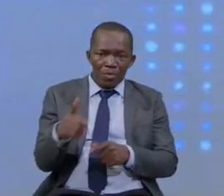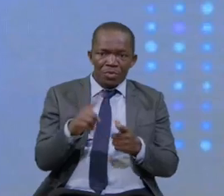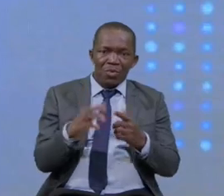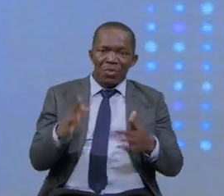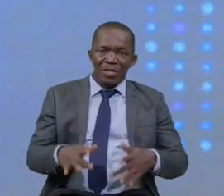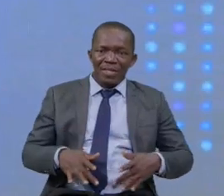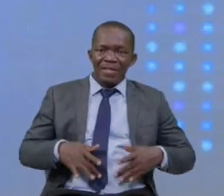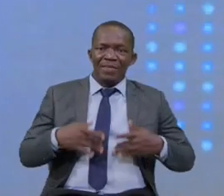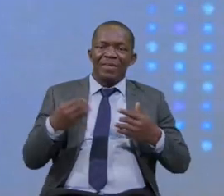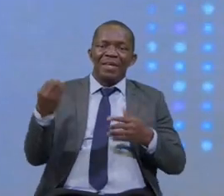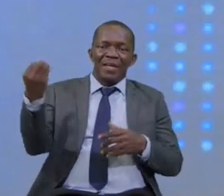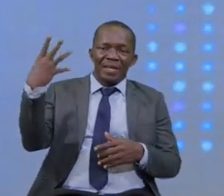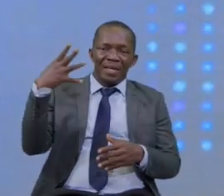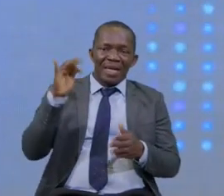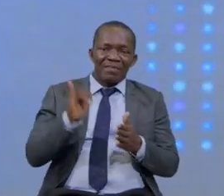mes imitateurs,